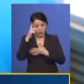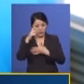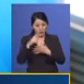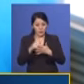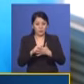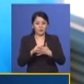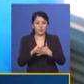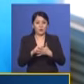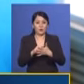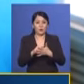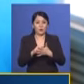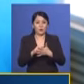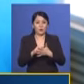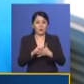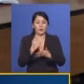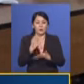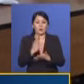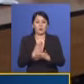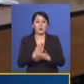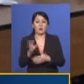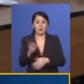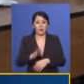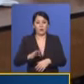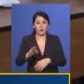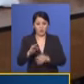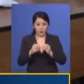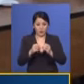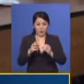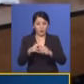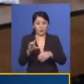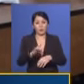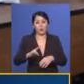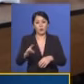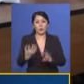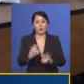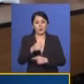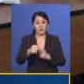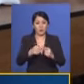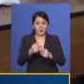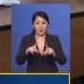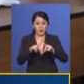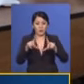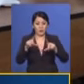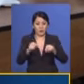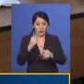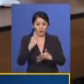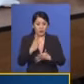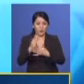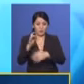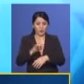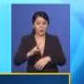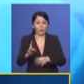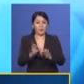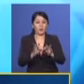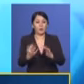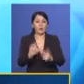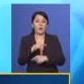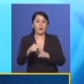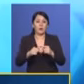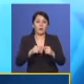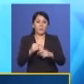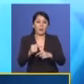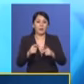мүмкіндігі қарастырылған. Облыстың 13 ауданында кәсіпкерлікті қолдау орталығы бар. Жыл басынан бері аймақтық филиалдар кәсіпкерлерге